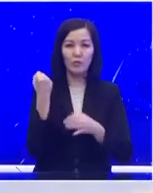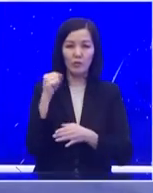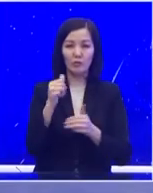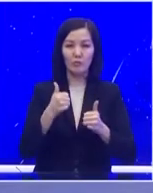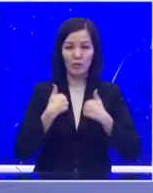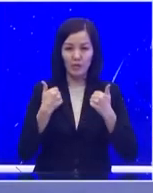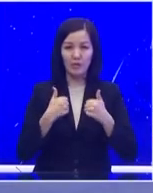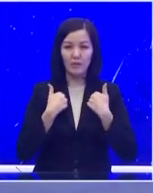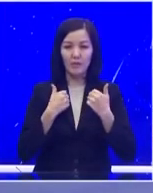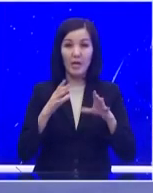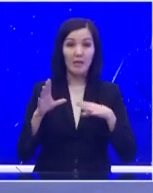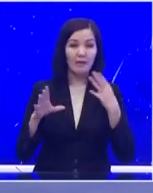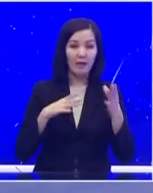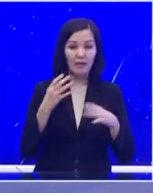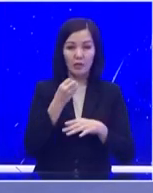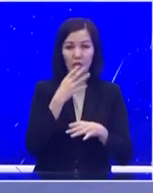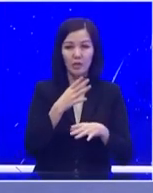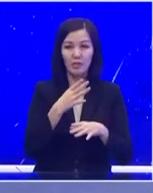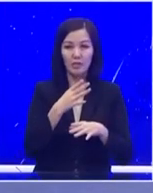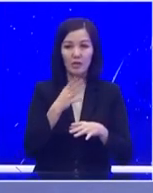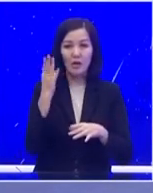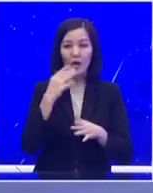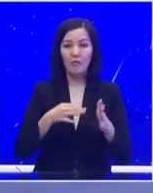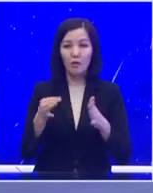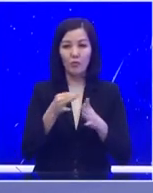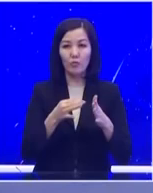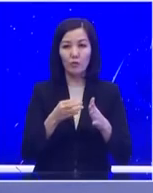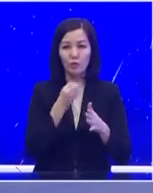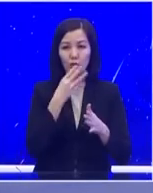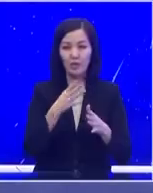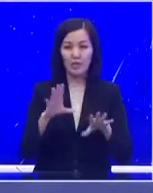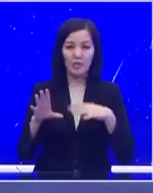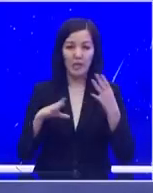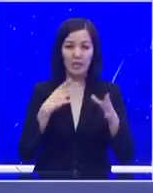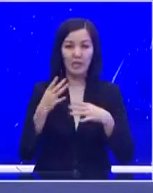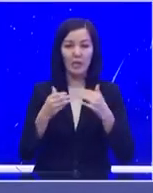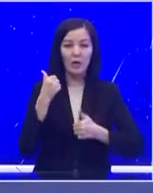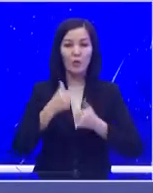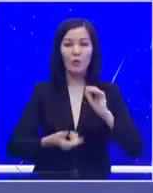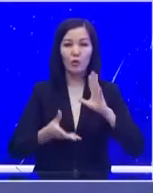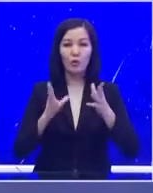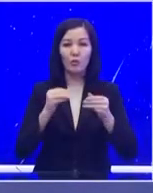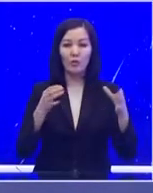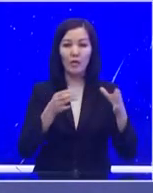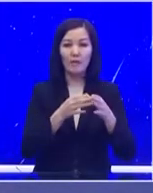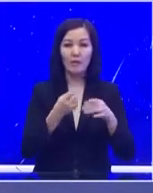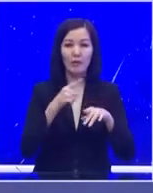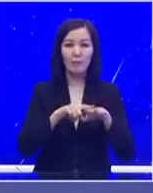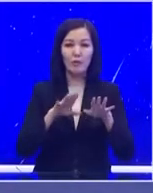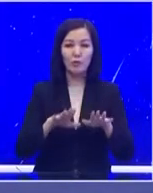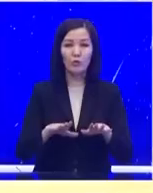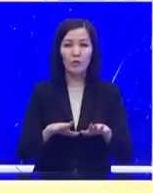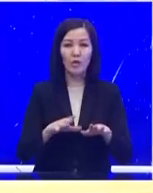тырысамыз. Дайындық өте жақсы болды. Збордан збор Алматы облысы жақсы дайындалдық. Жарыс қорытындысы бойынша командалық есепте бірінші